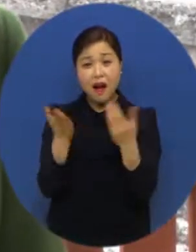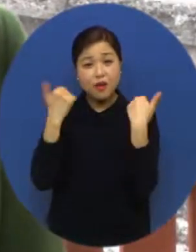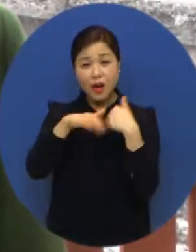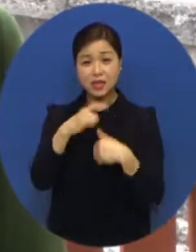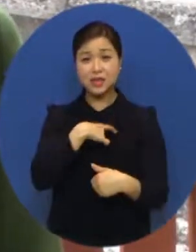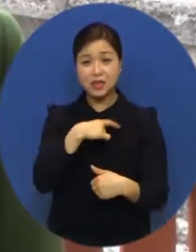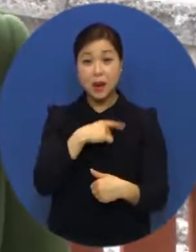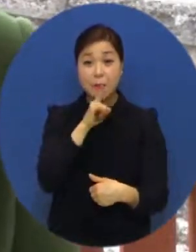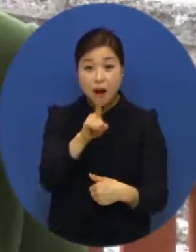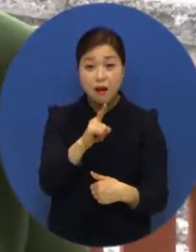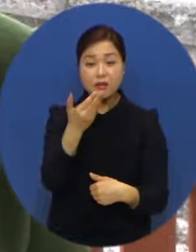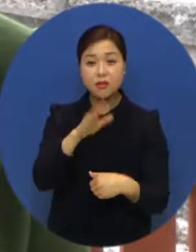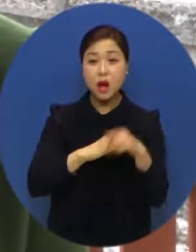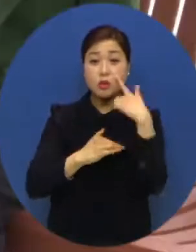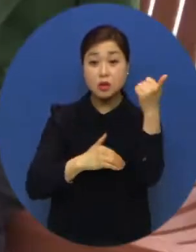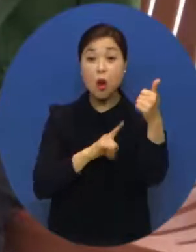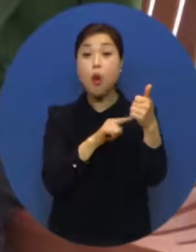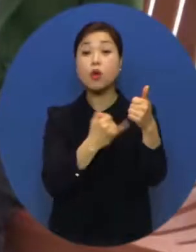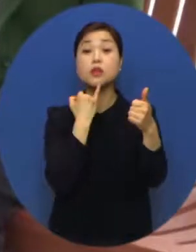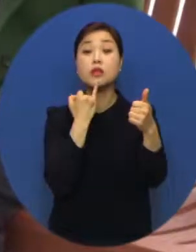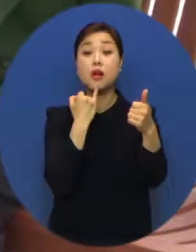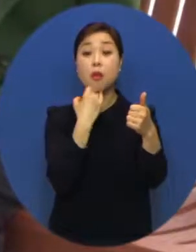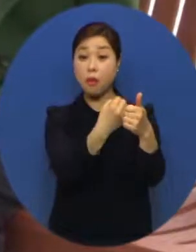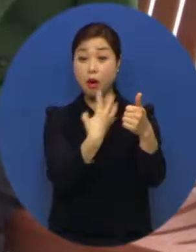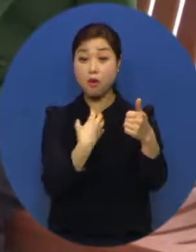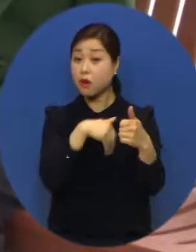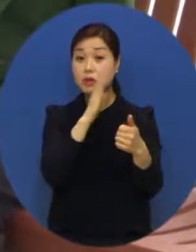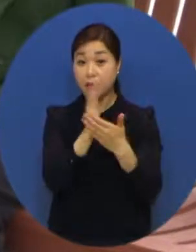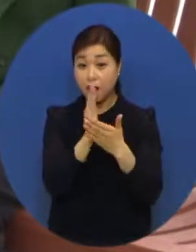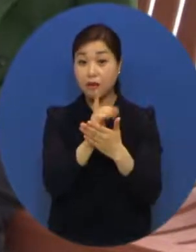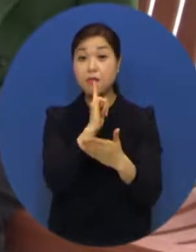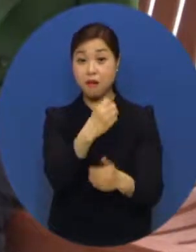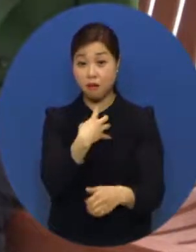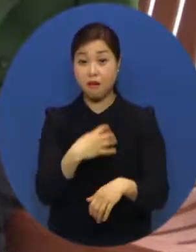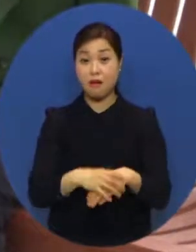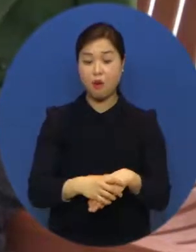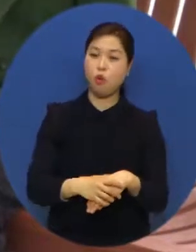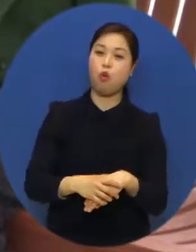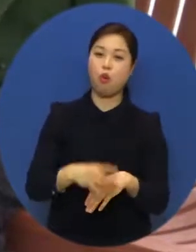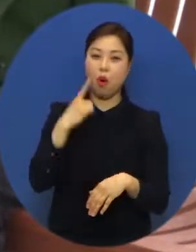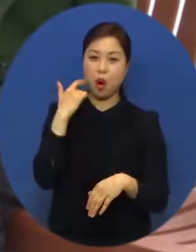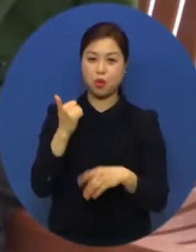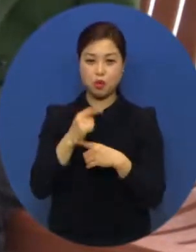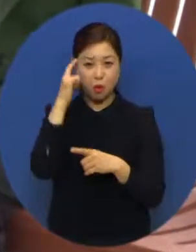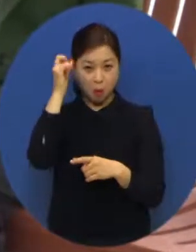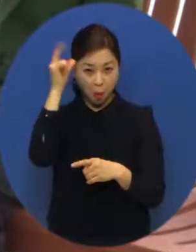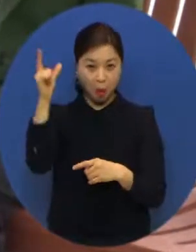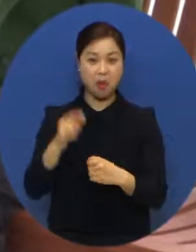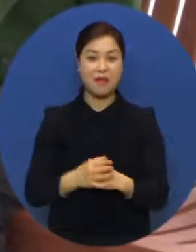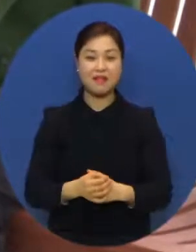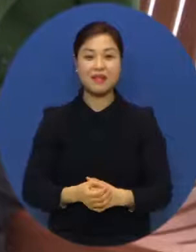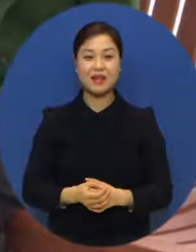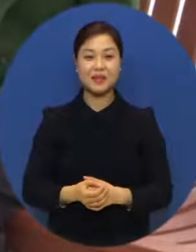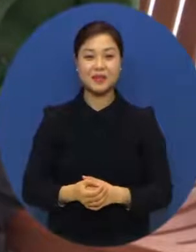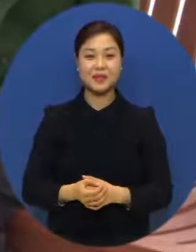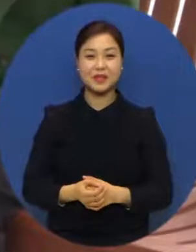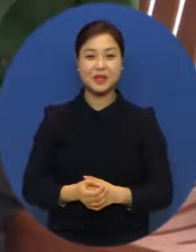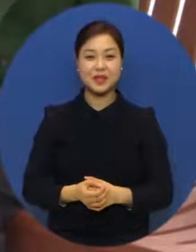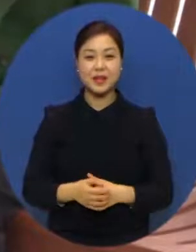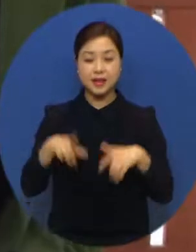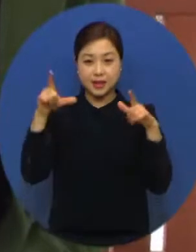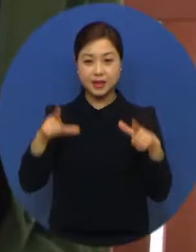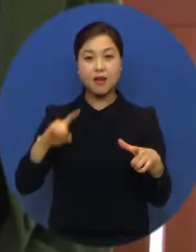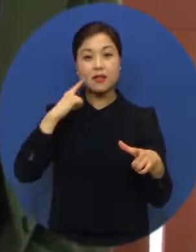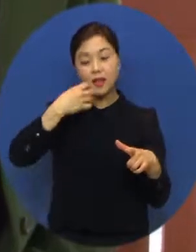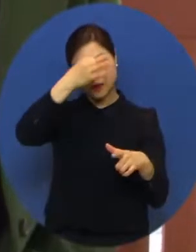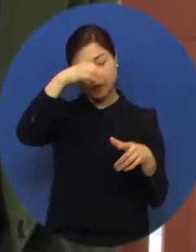큰 도움이었습니다. 네, 나름대로 좀 문학 소녀셨네요. 아, 그런 것 같습니다. 네네. 그러다가 이제 지역문화예술 전문가로